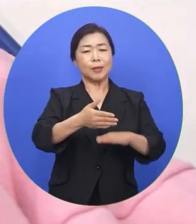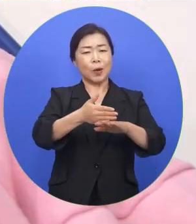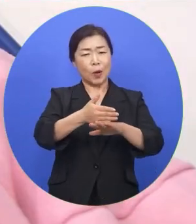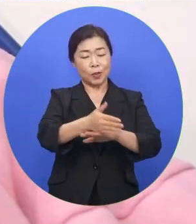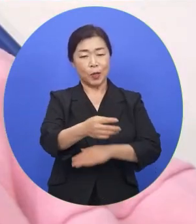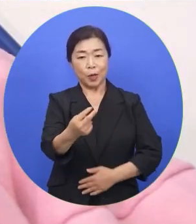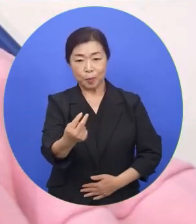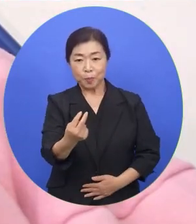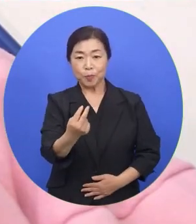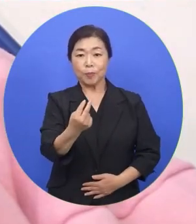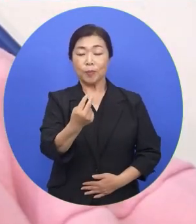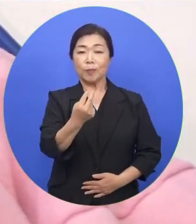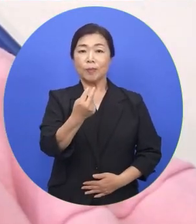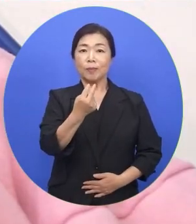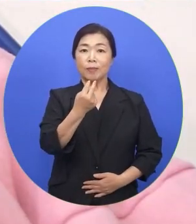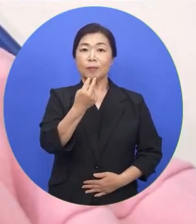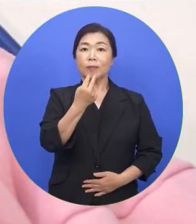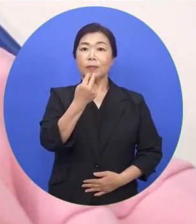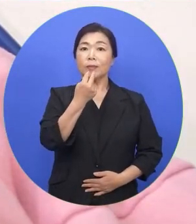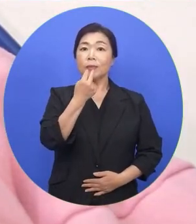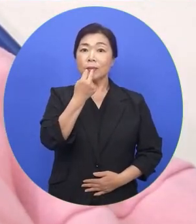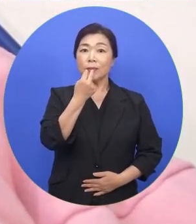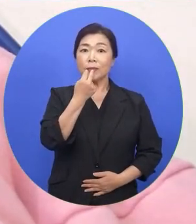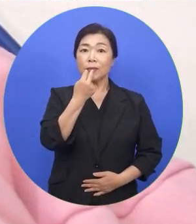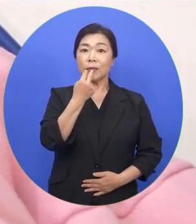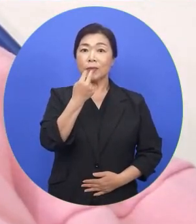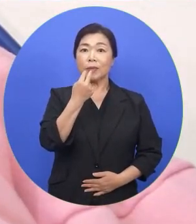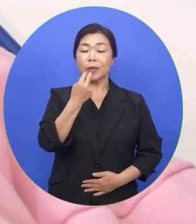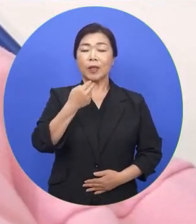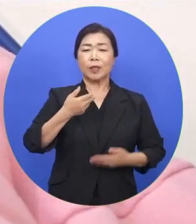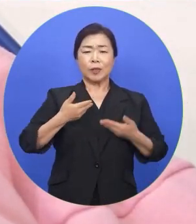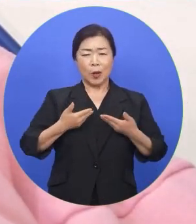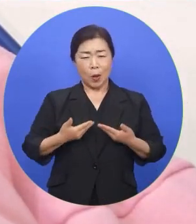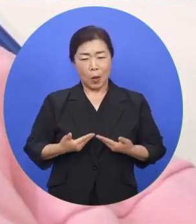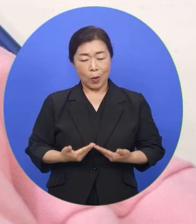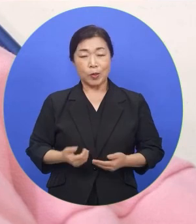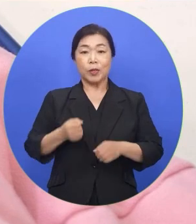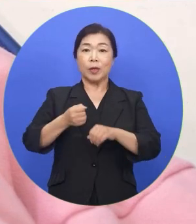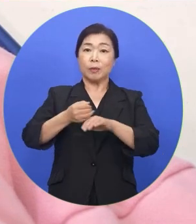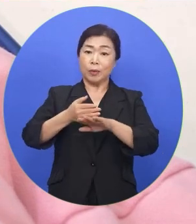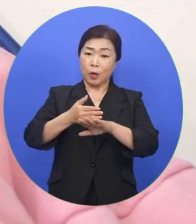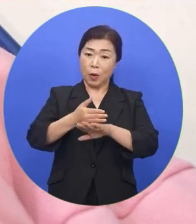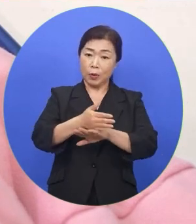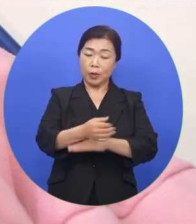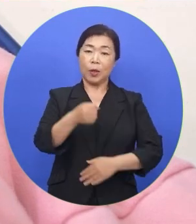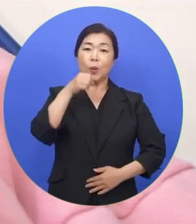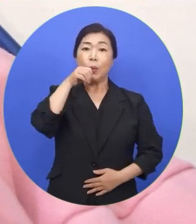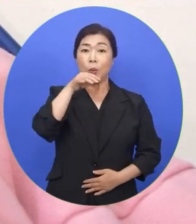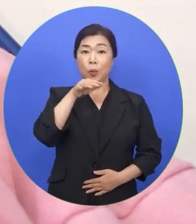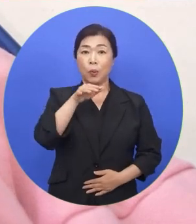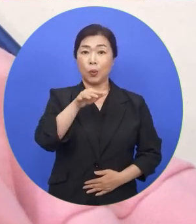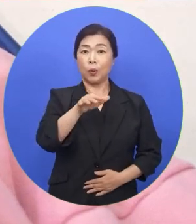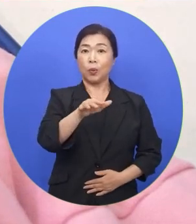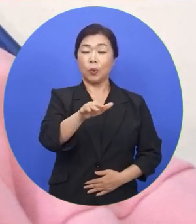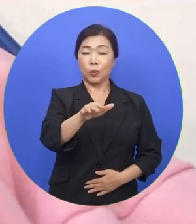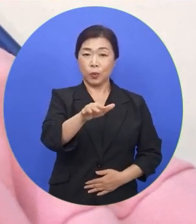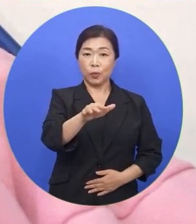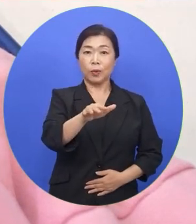다시 천천히 코로 숨을 들이쉬고 천천히 입으로 숨을